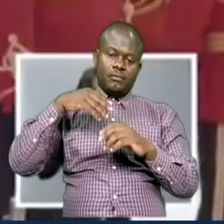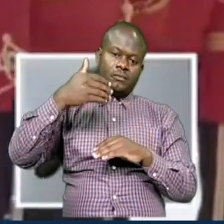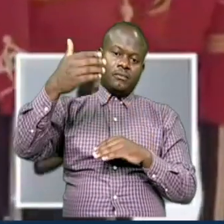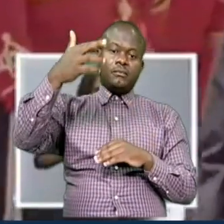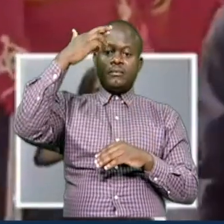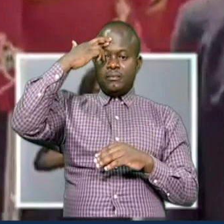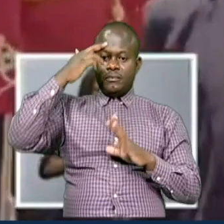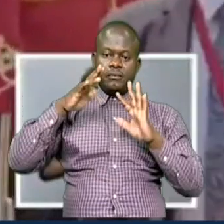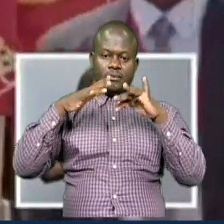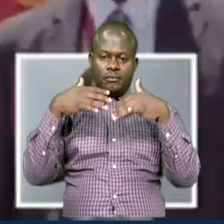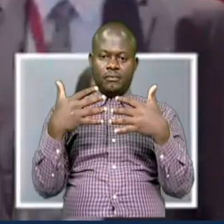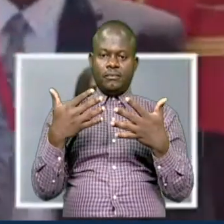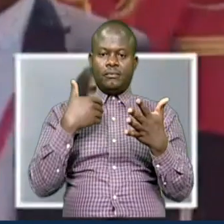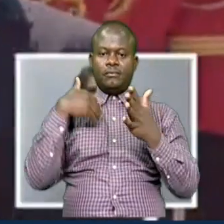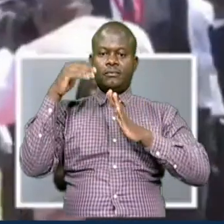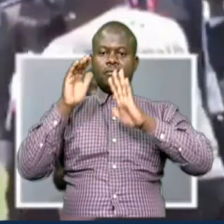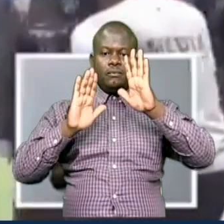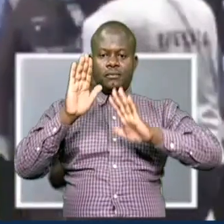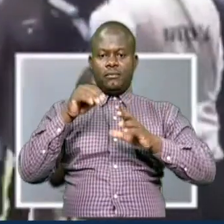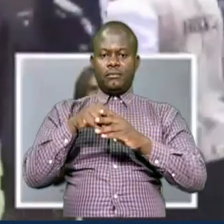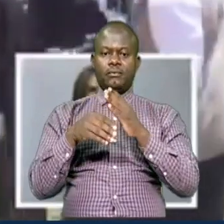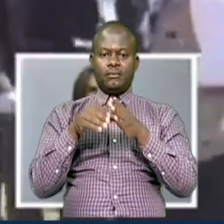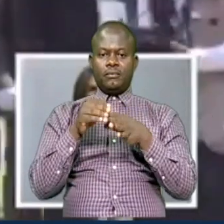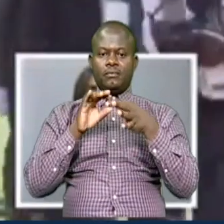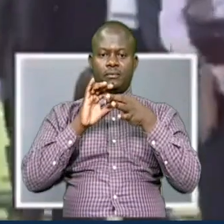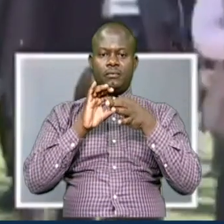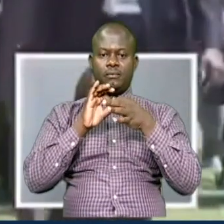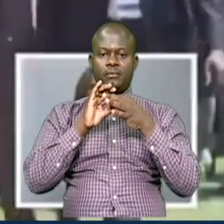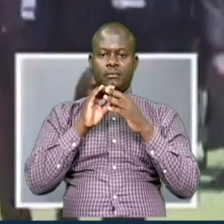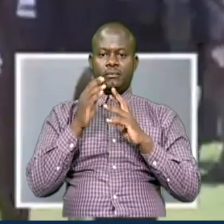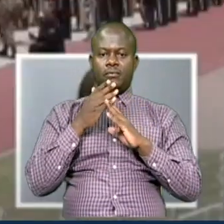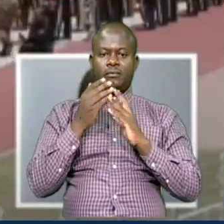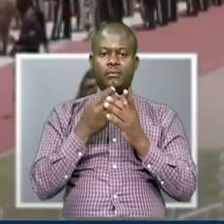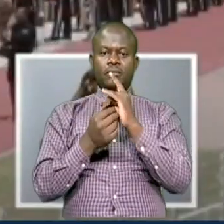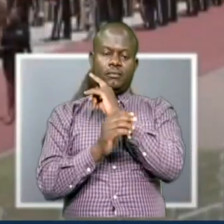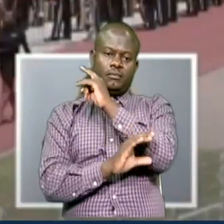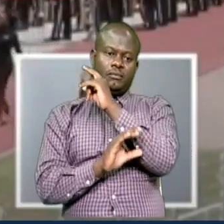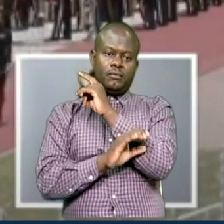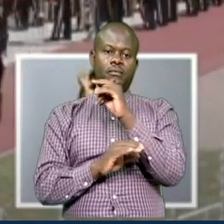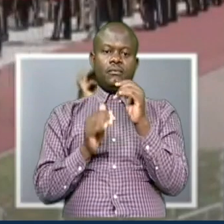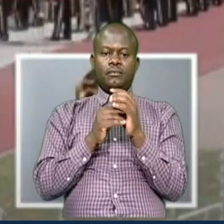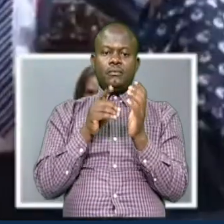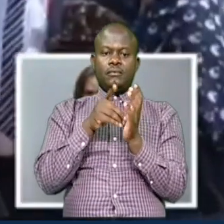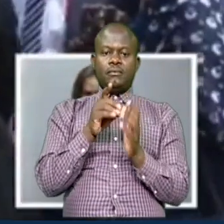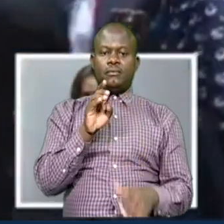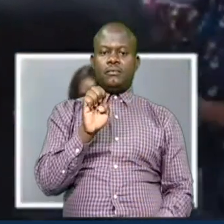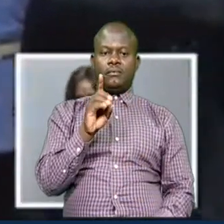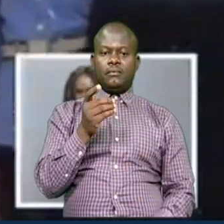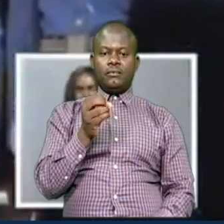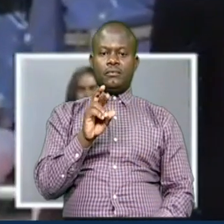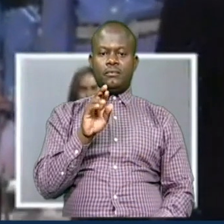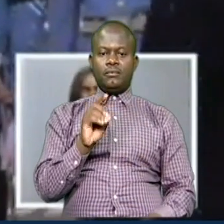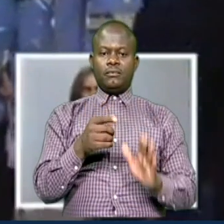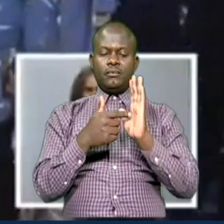bazirikana uburyo yagize uruhare mu kubaka umubano wa kivandimwe hagati y'ibihugu byombi. Dr. Edouard Ngirente kandi yagaragaje